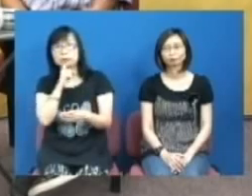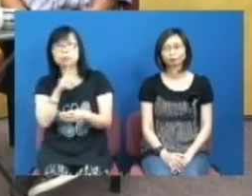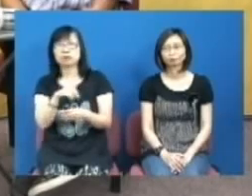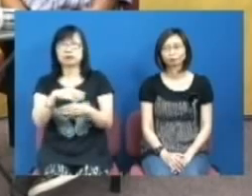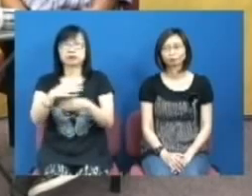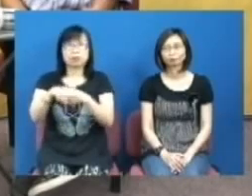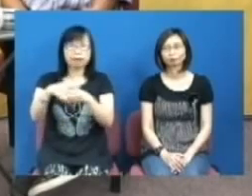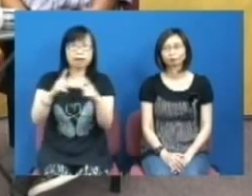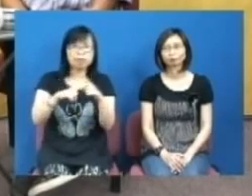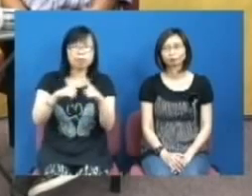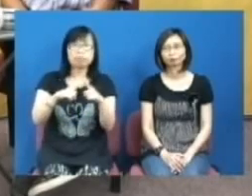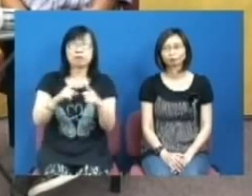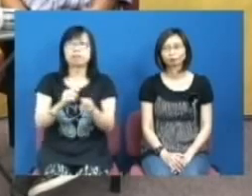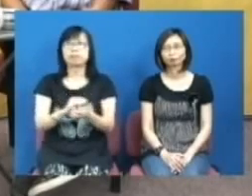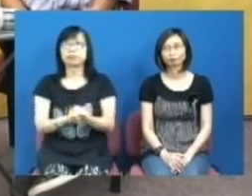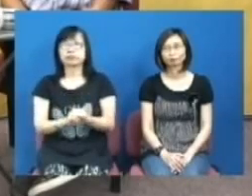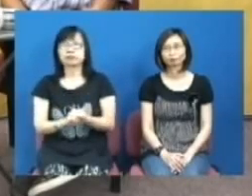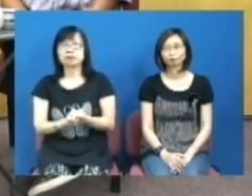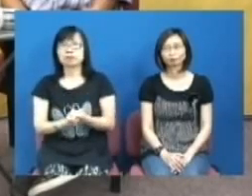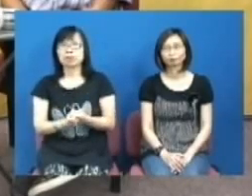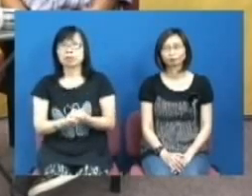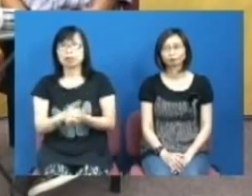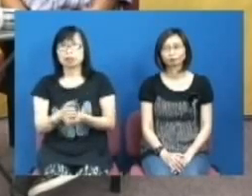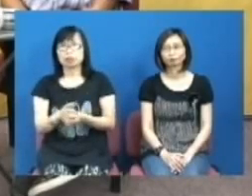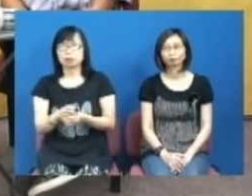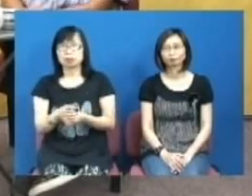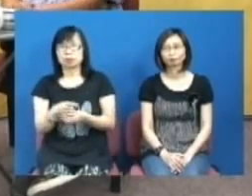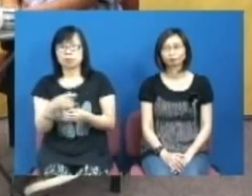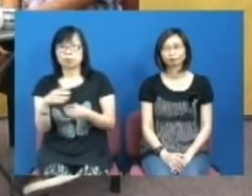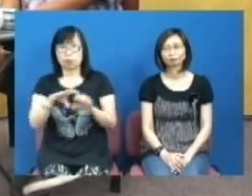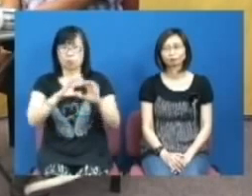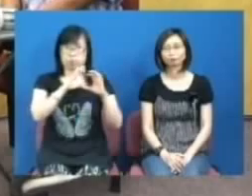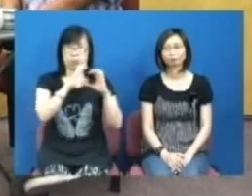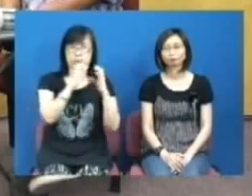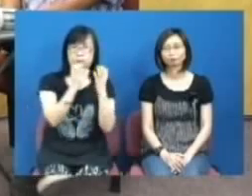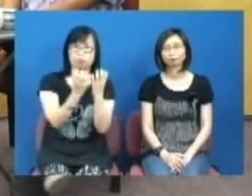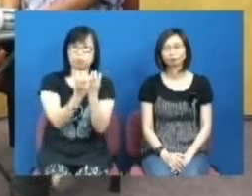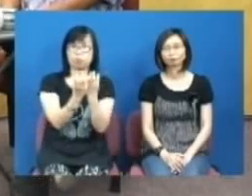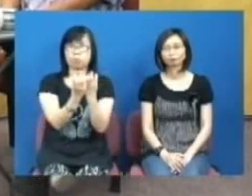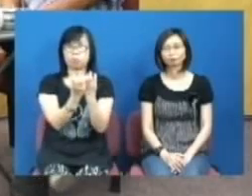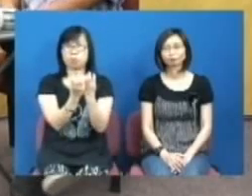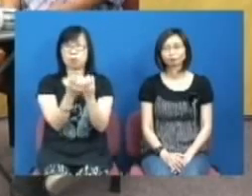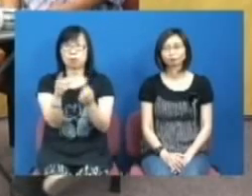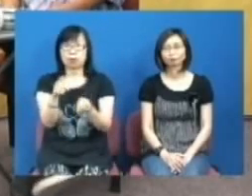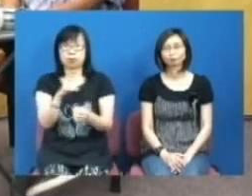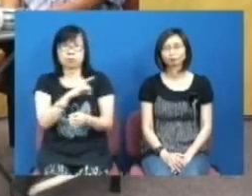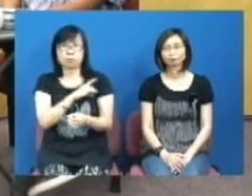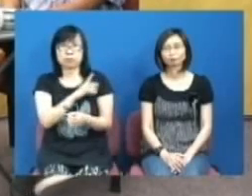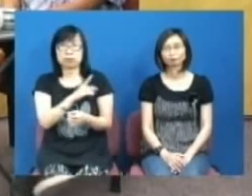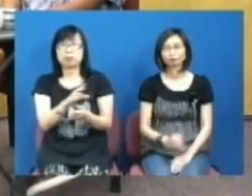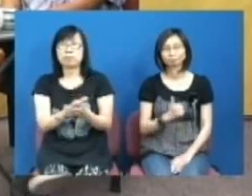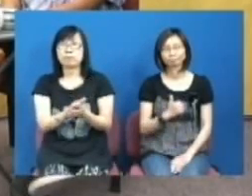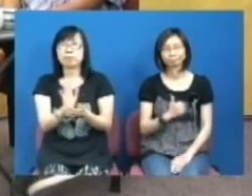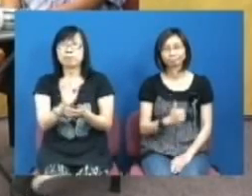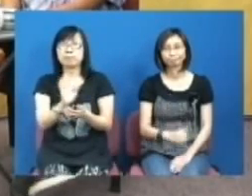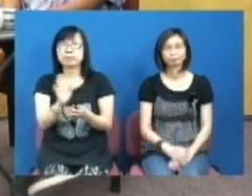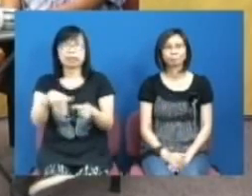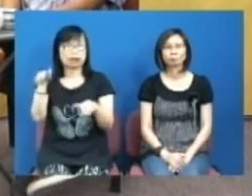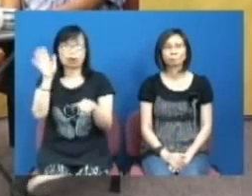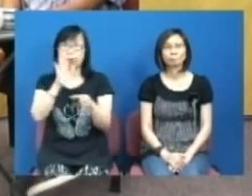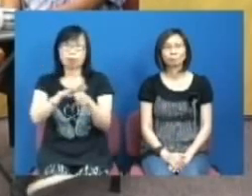話咧，就攞嗰個最 marginal 嗰、那個嗰一組就嚟直接替補上去，就唔使舉行補